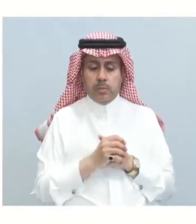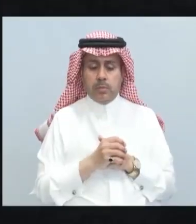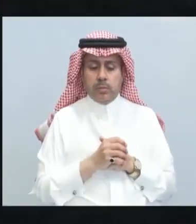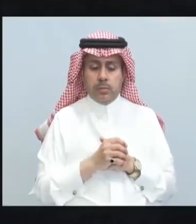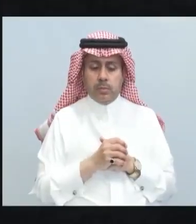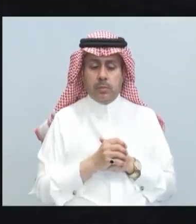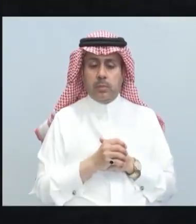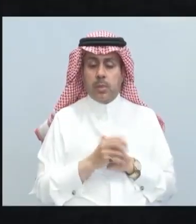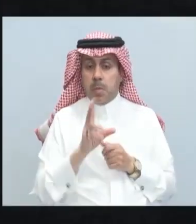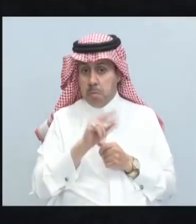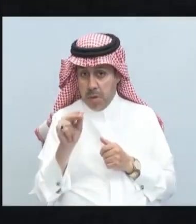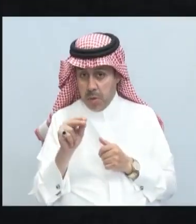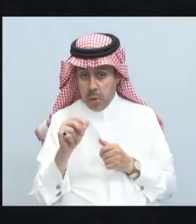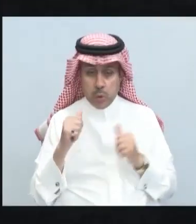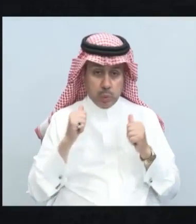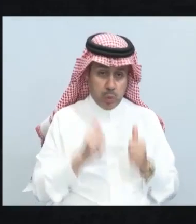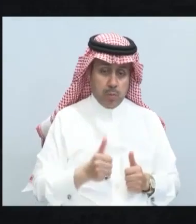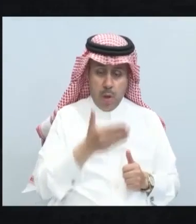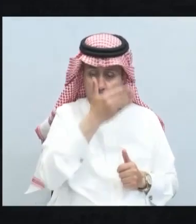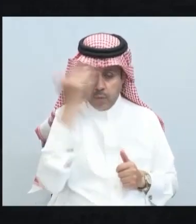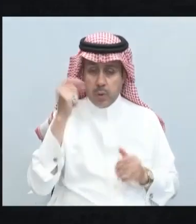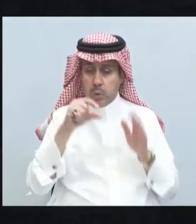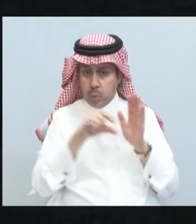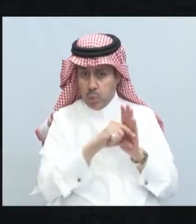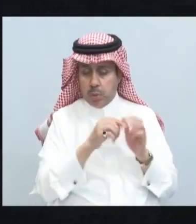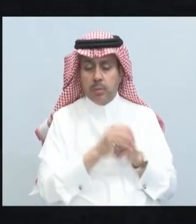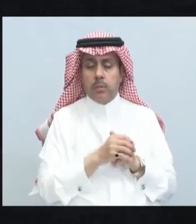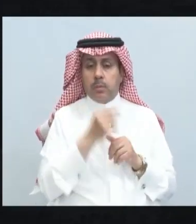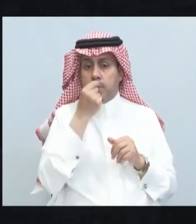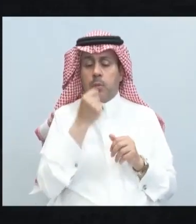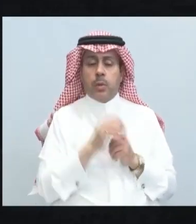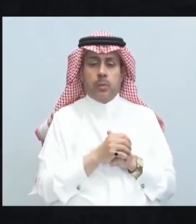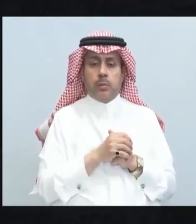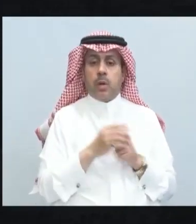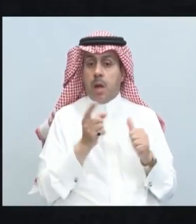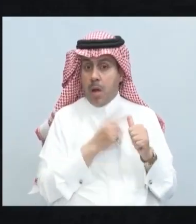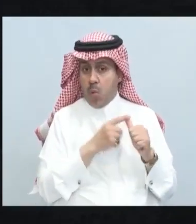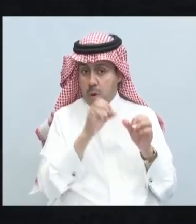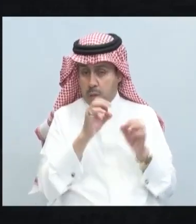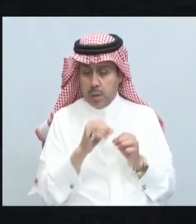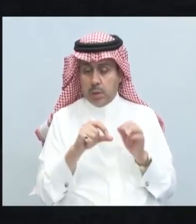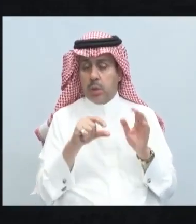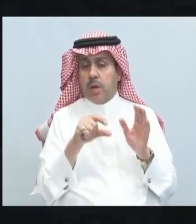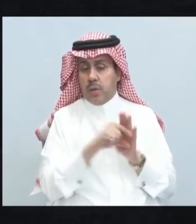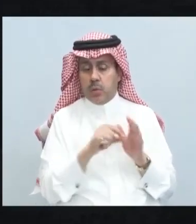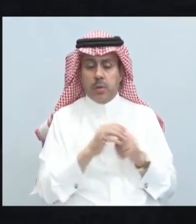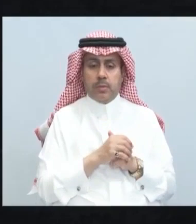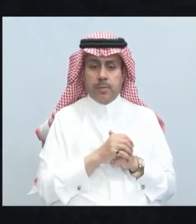بعض الطلاب يحفظوا سوره او يحفظ اول ايهات تلكم